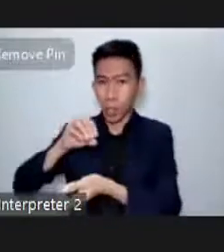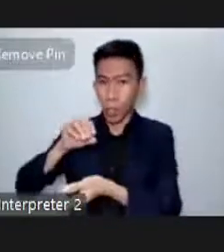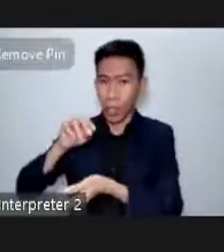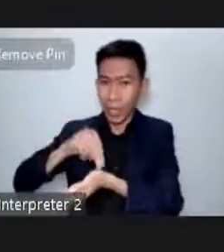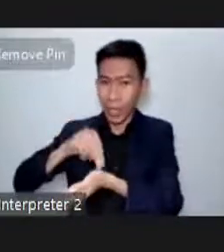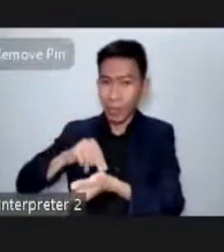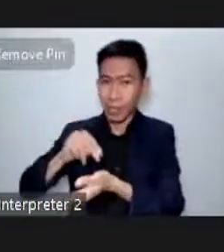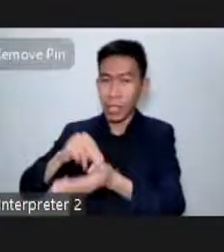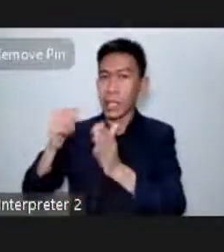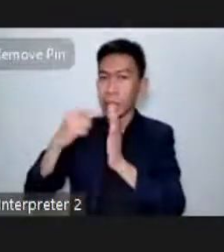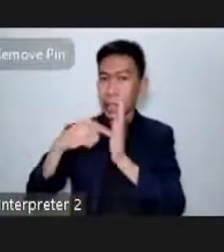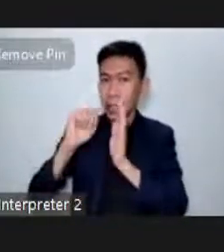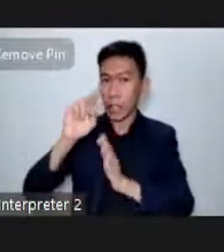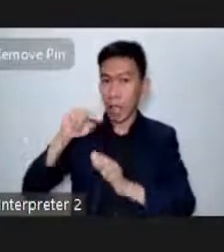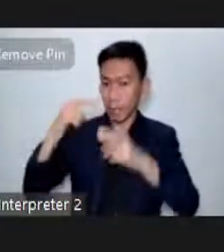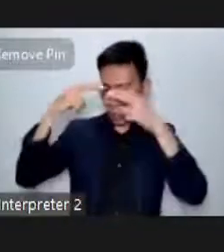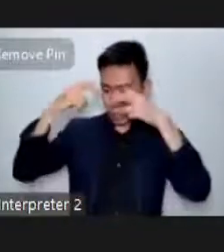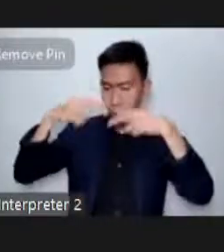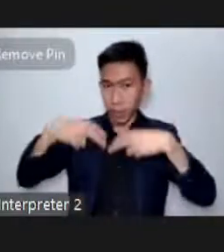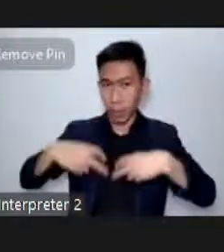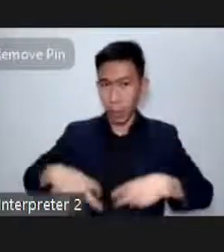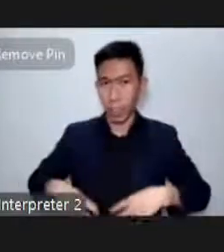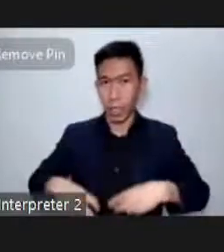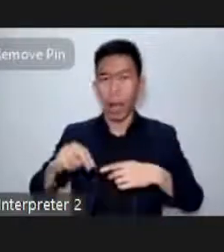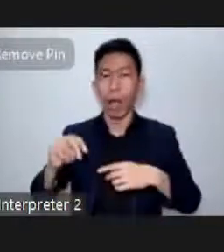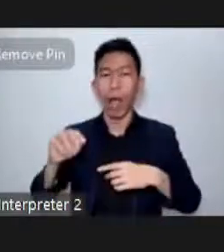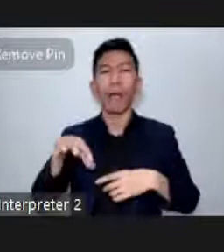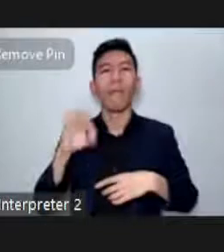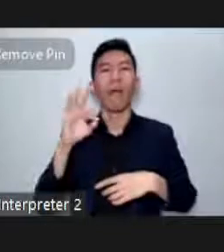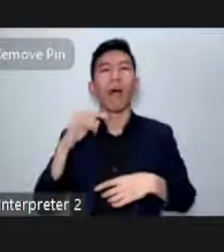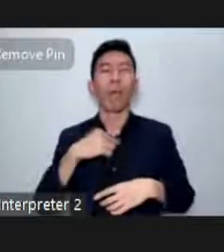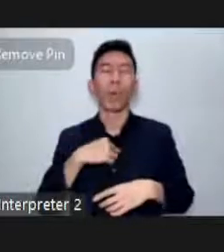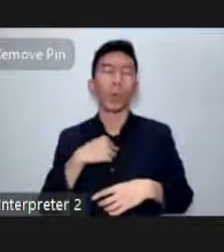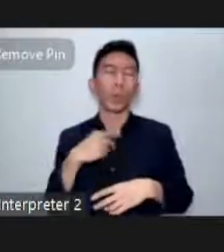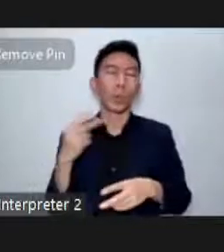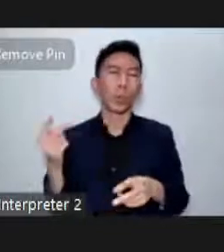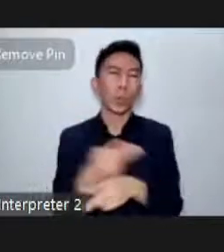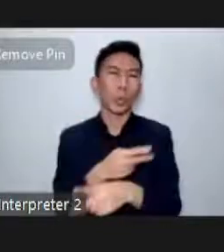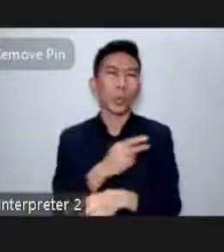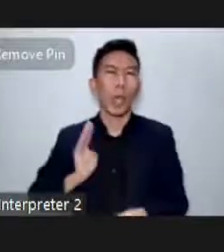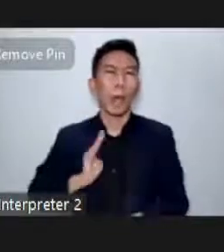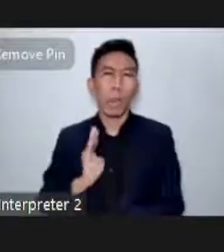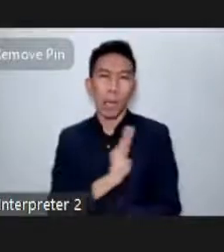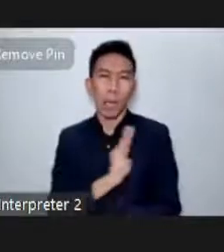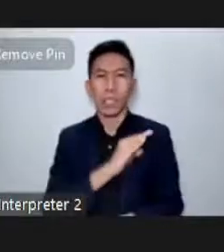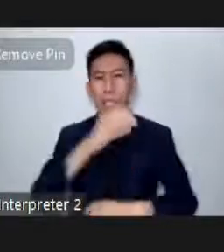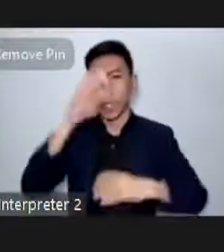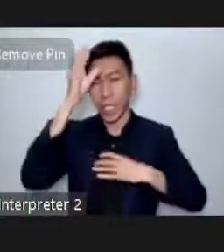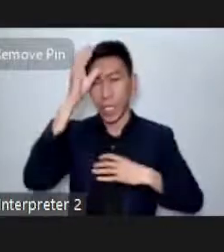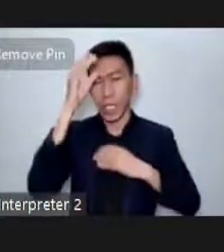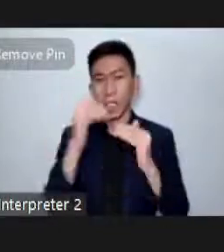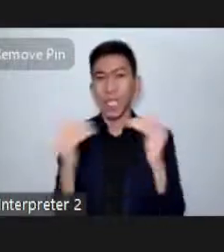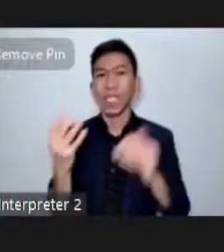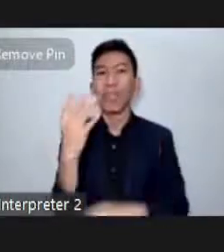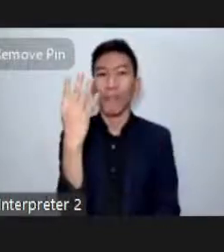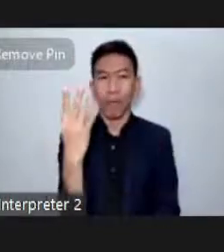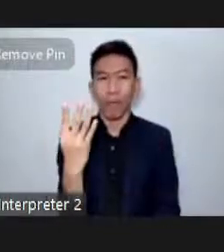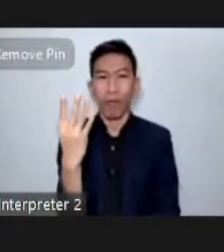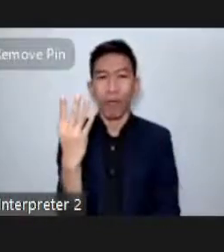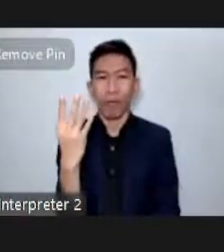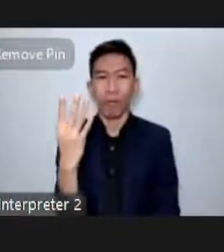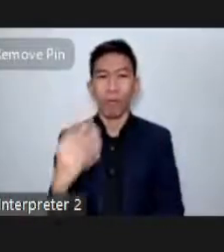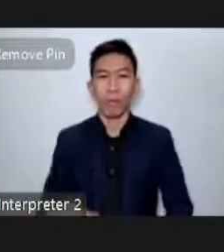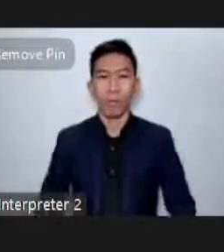po ako ng mga nurse, doon po nila nalaman na malala na po pala ang aking breast cancer. Stage 4 na